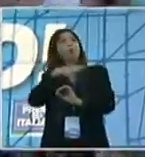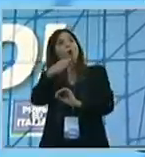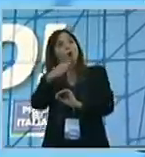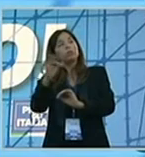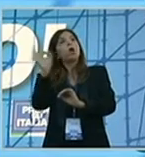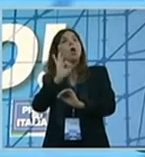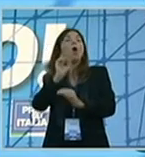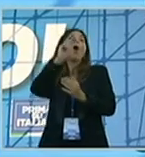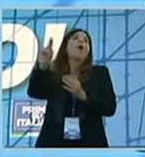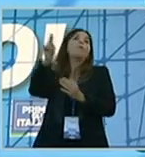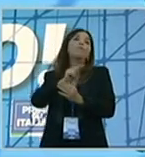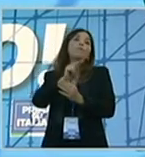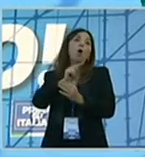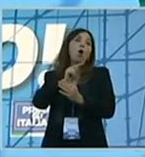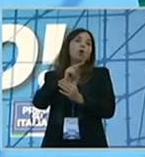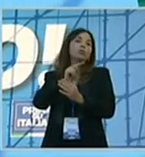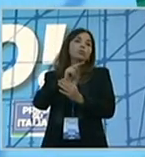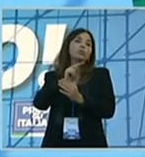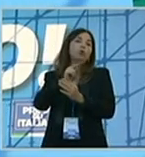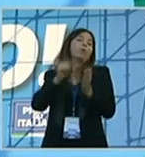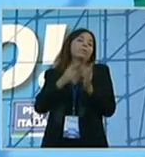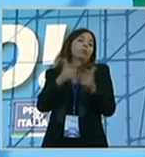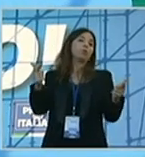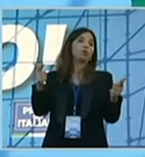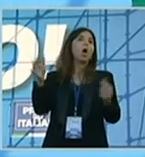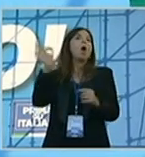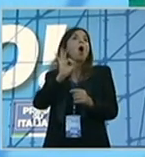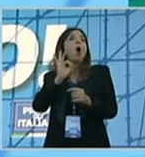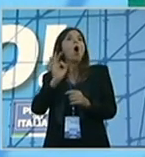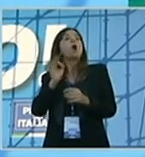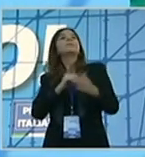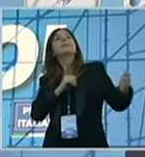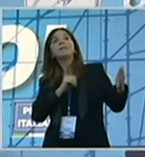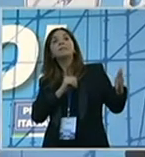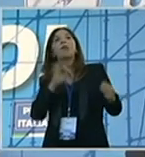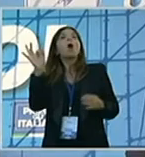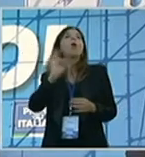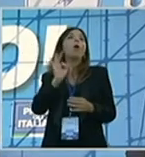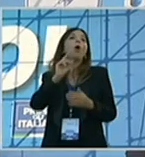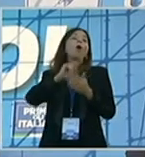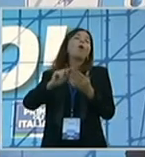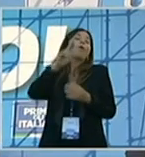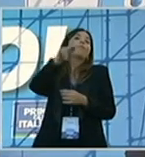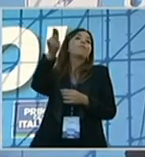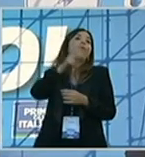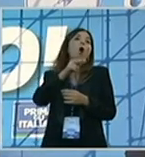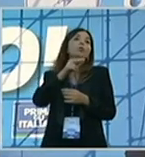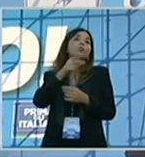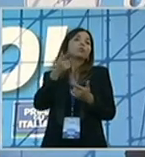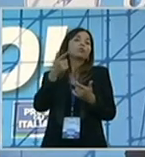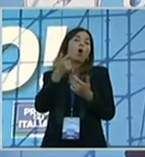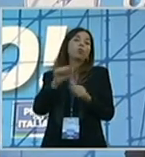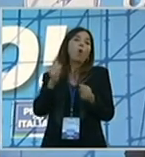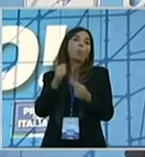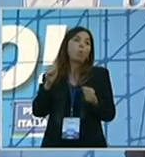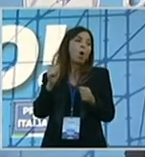voti, o voti la sinistra o non puoi votare. L'Italia vuole votare a